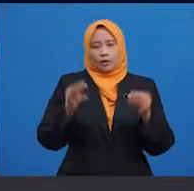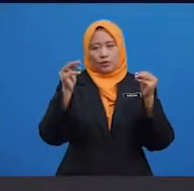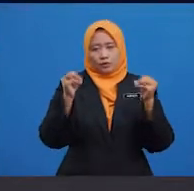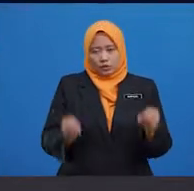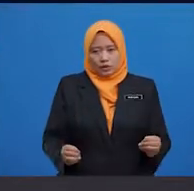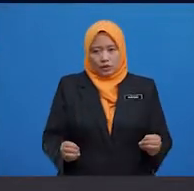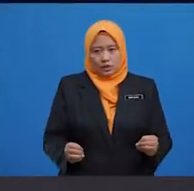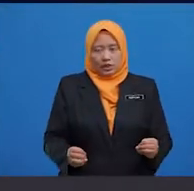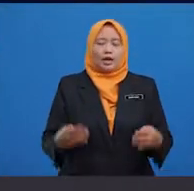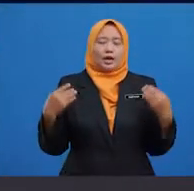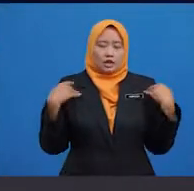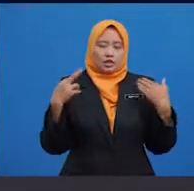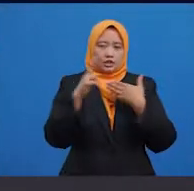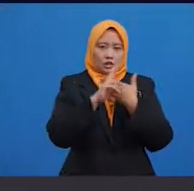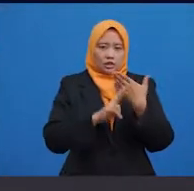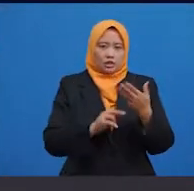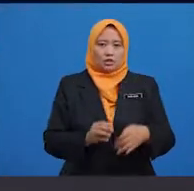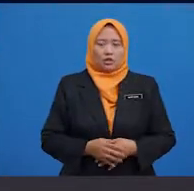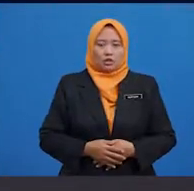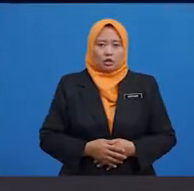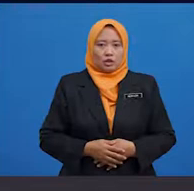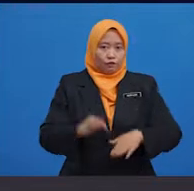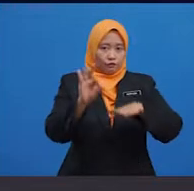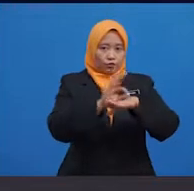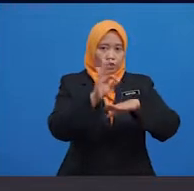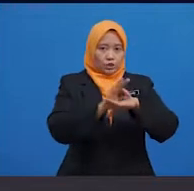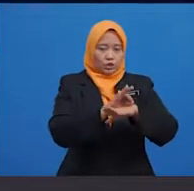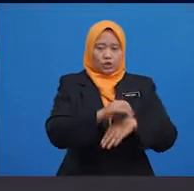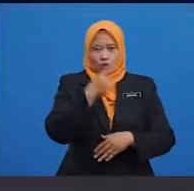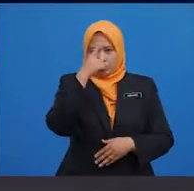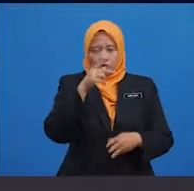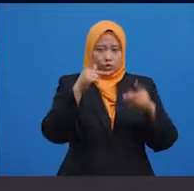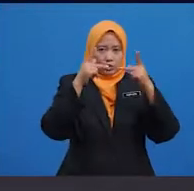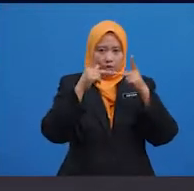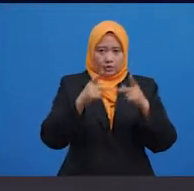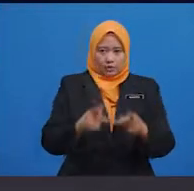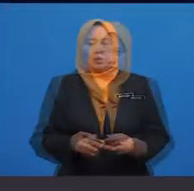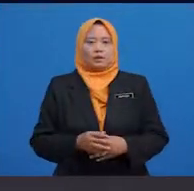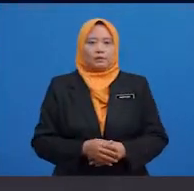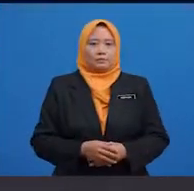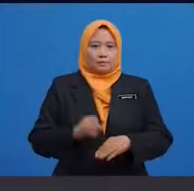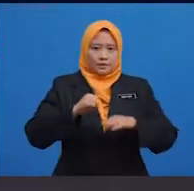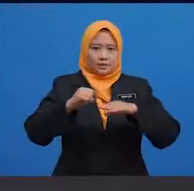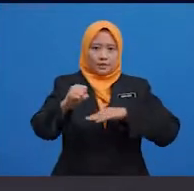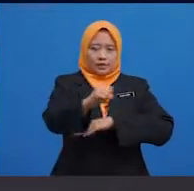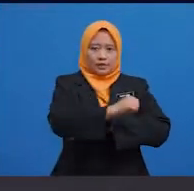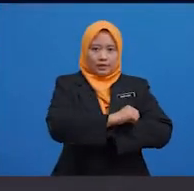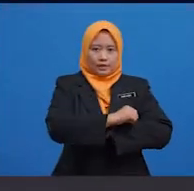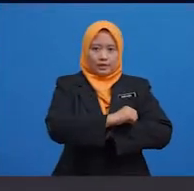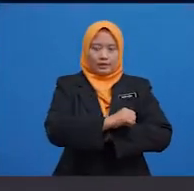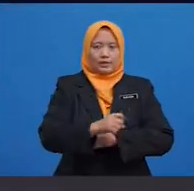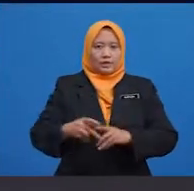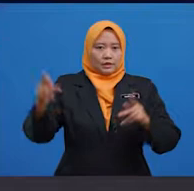Darah berfungsi untuk 1. Mengekalkan suatu persekitaran yang sesuai untuk sel-sel